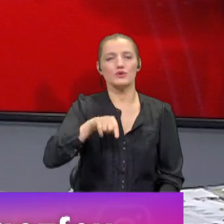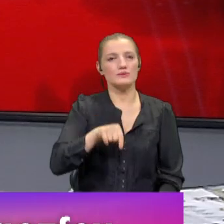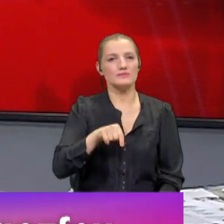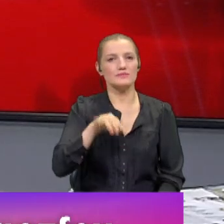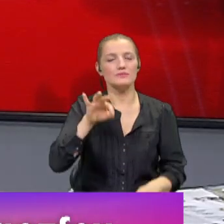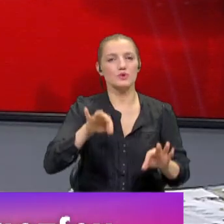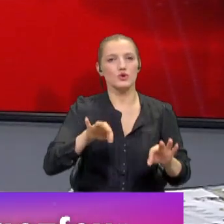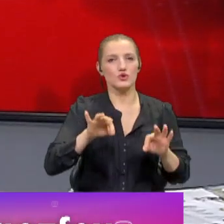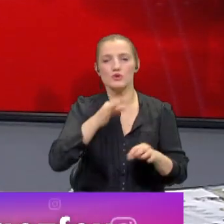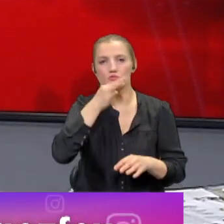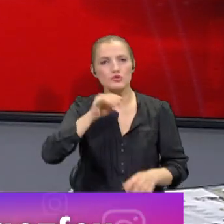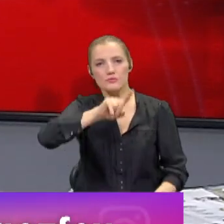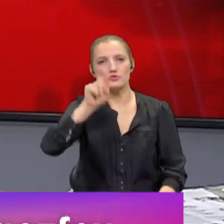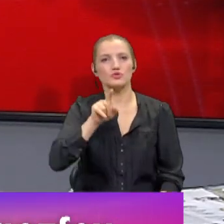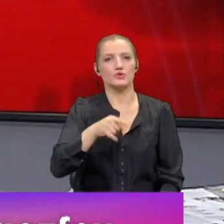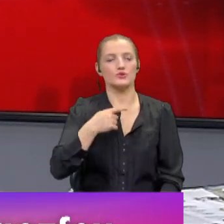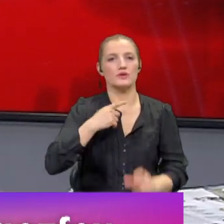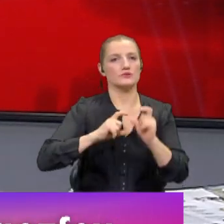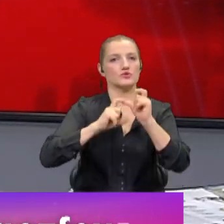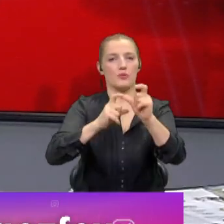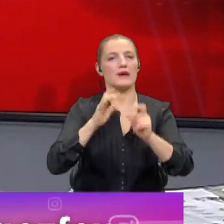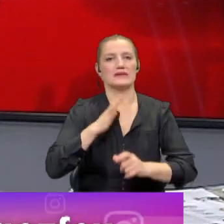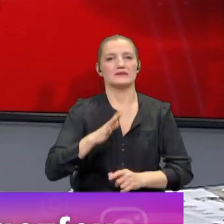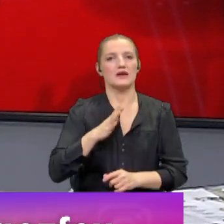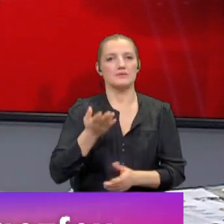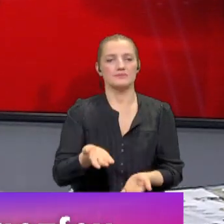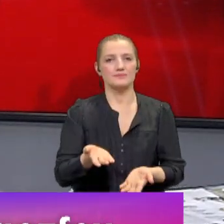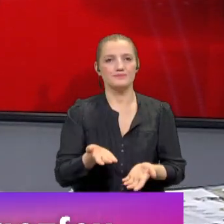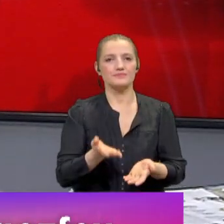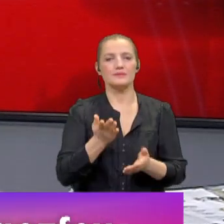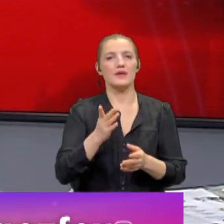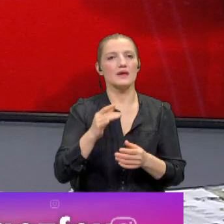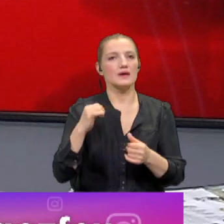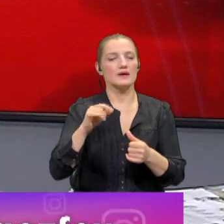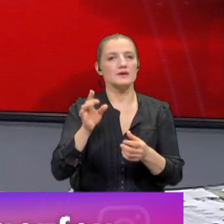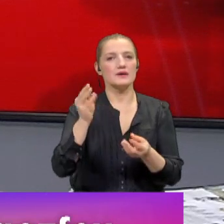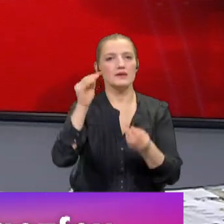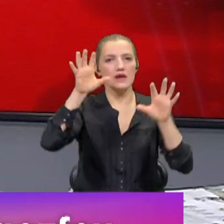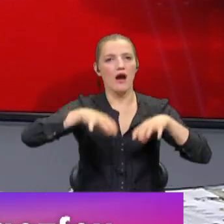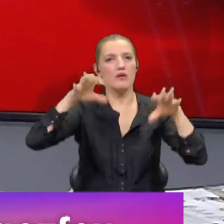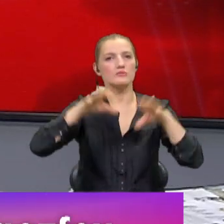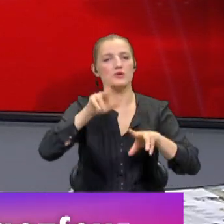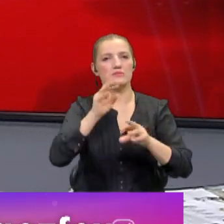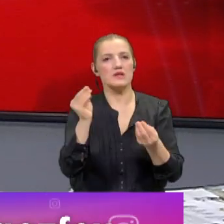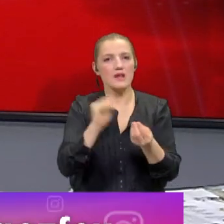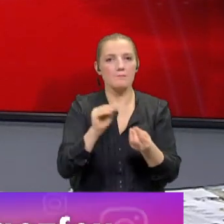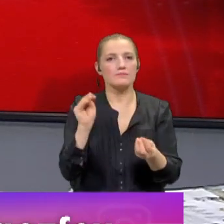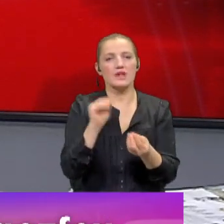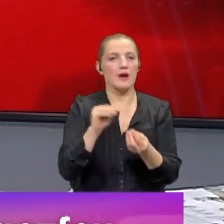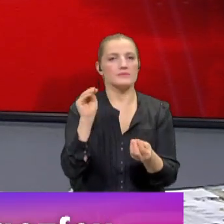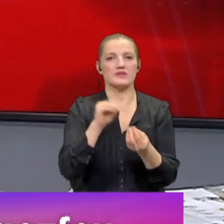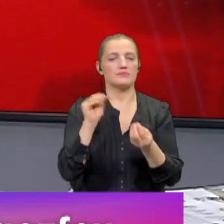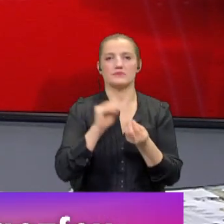Bugünse mutlu musunuz diye sormak durumunda kaldık Niye Çünkü peş peşe yağmur yağmur gibi Aslında